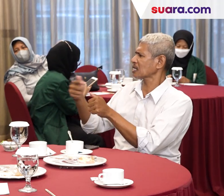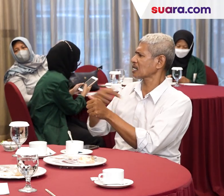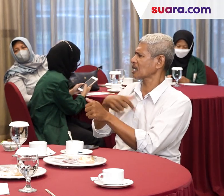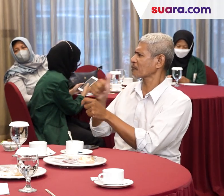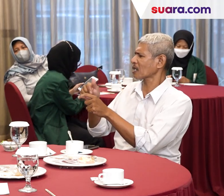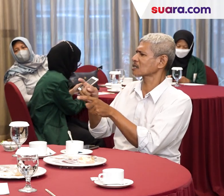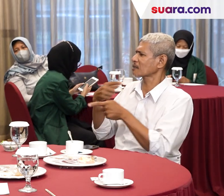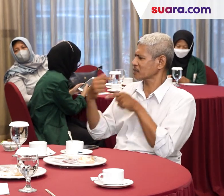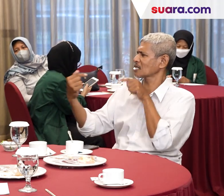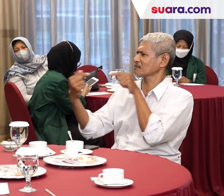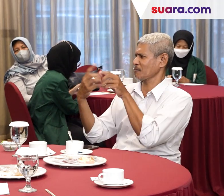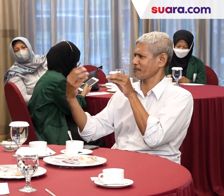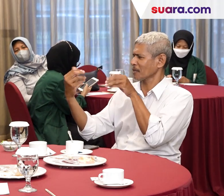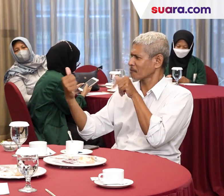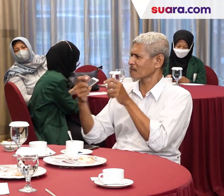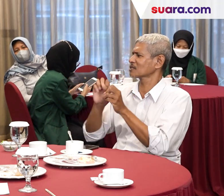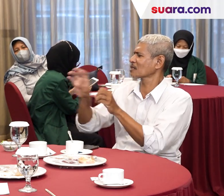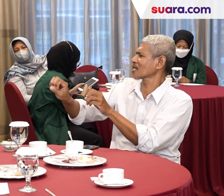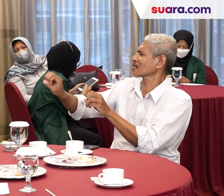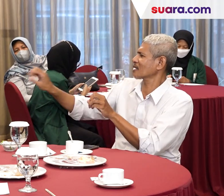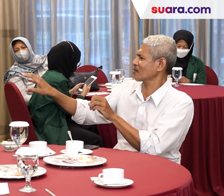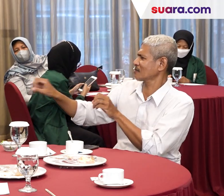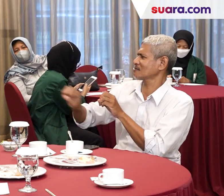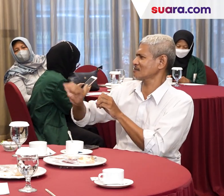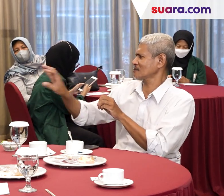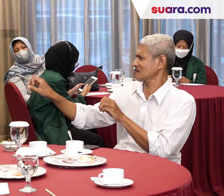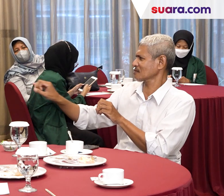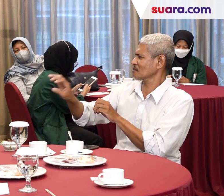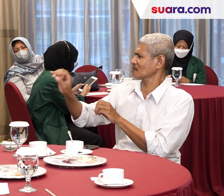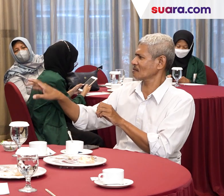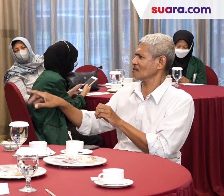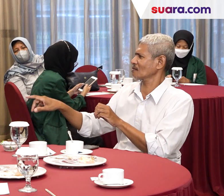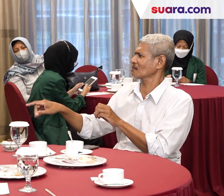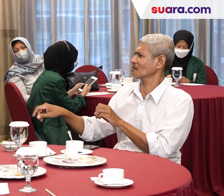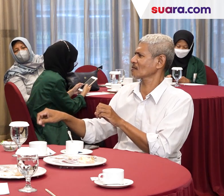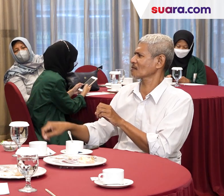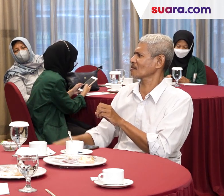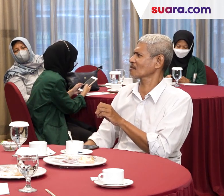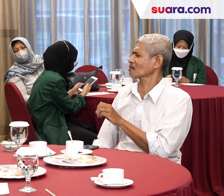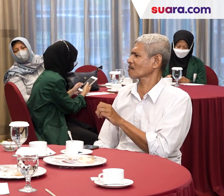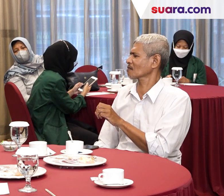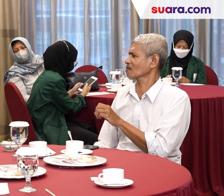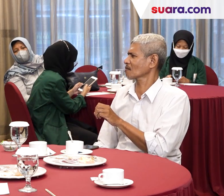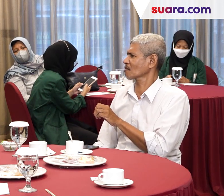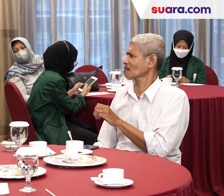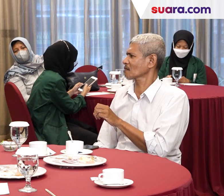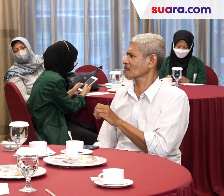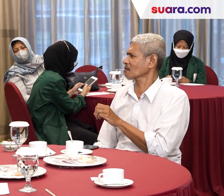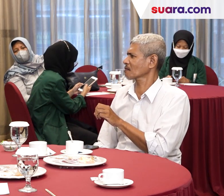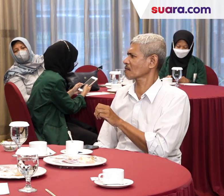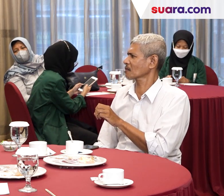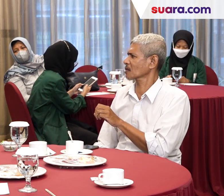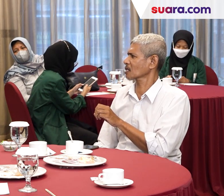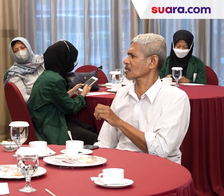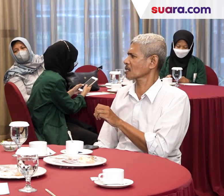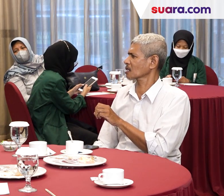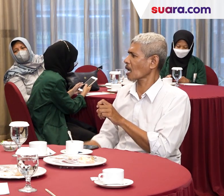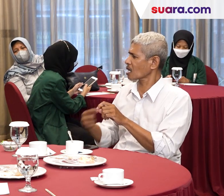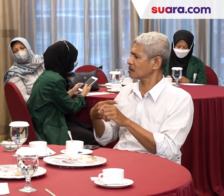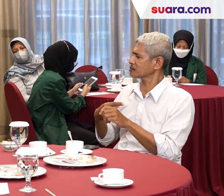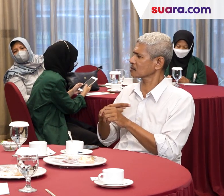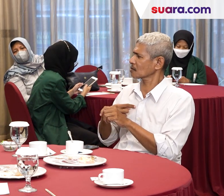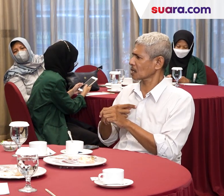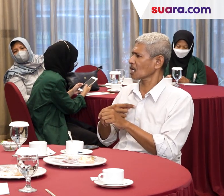jadi lebih nyambung Hai jadi lebih nyambung bisa menyampaikan kemudian baru dari penerjemah tulisnya menyampaikan